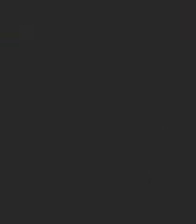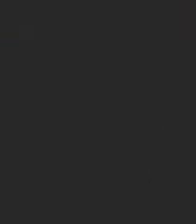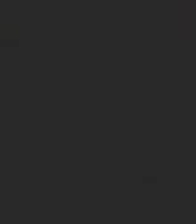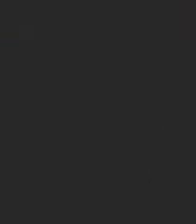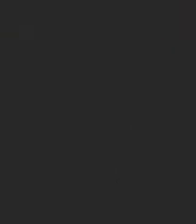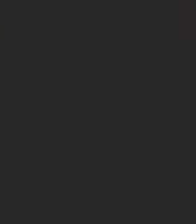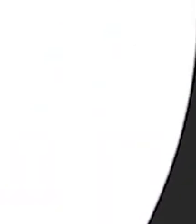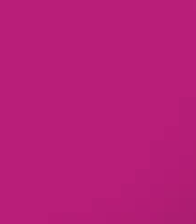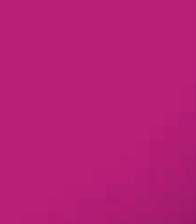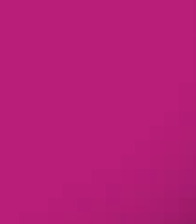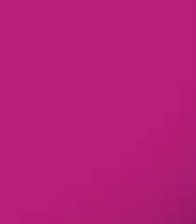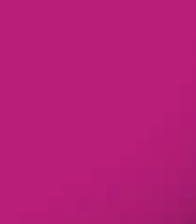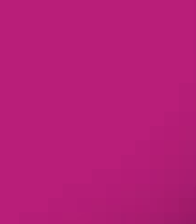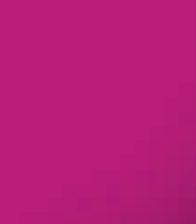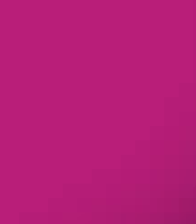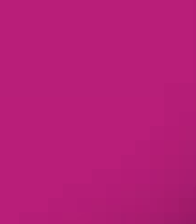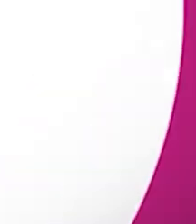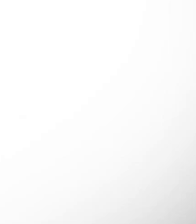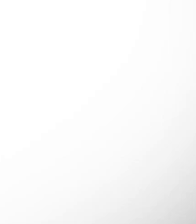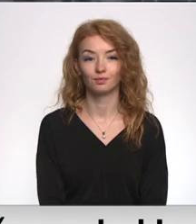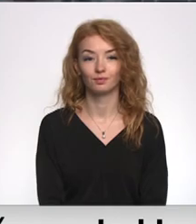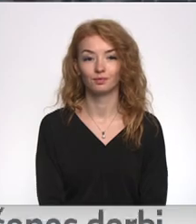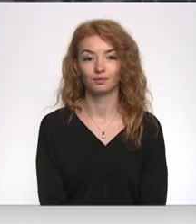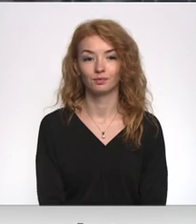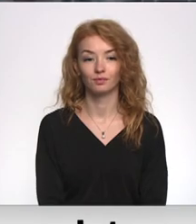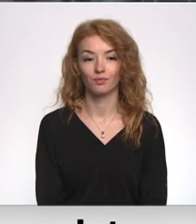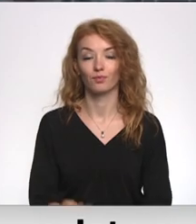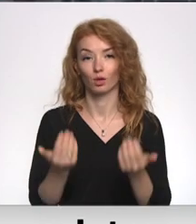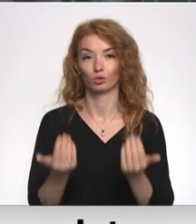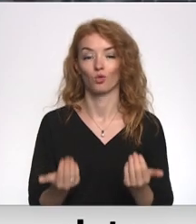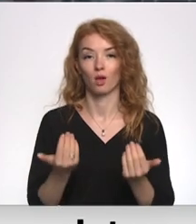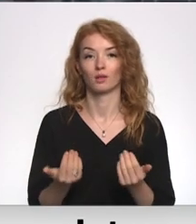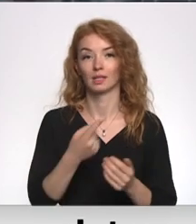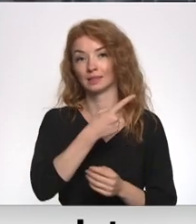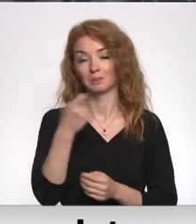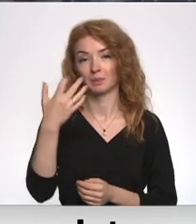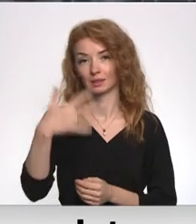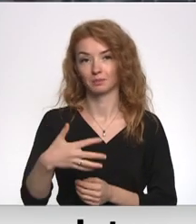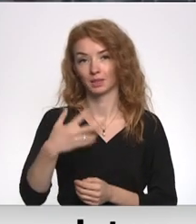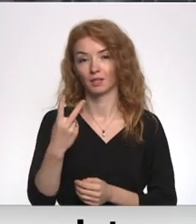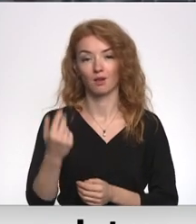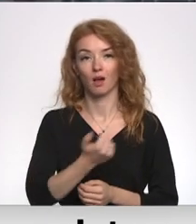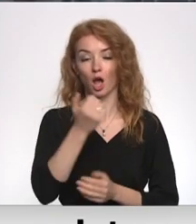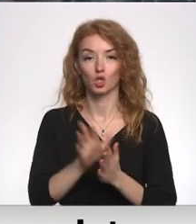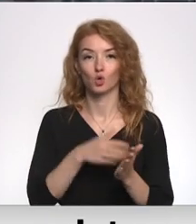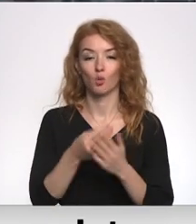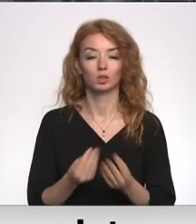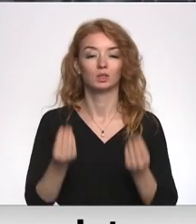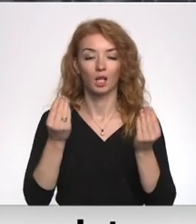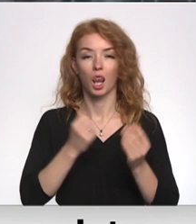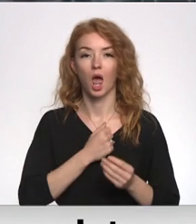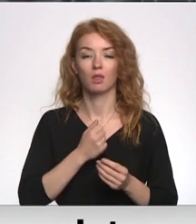Re! Viss ēters ir te! Tieši šodien aprit 152 gadi kopš izcilā